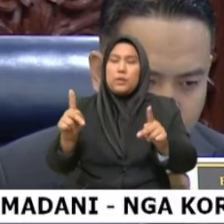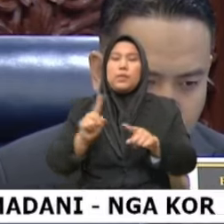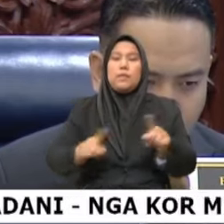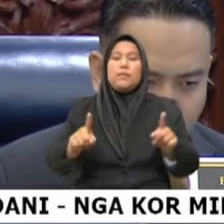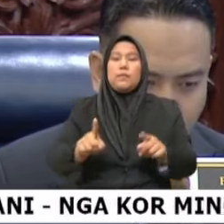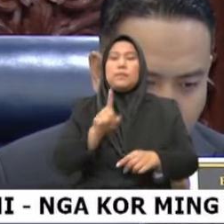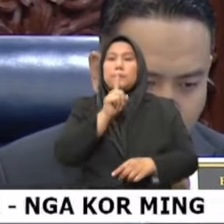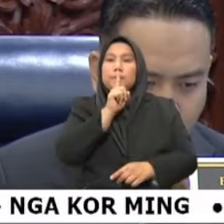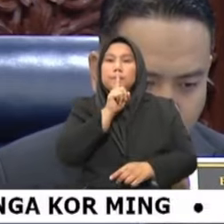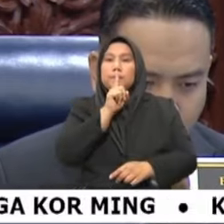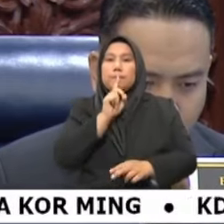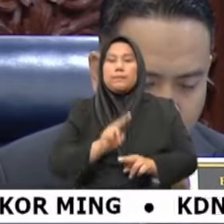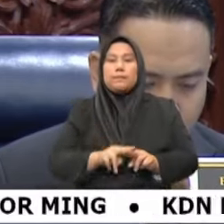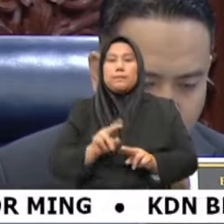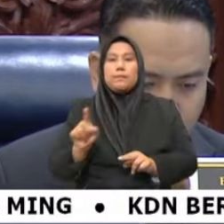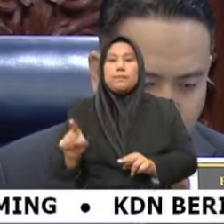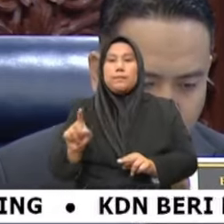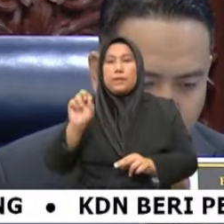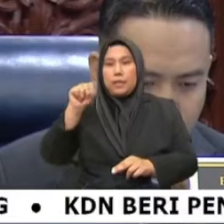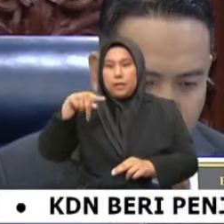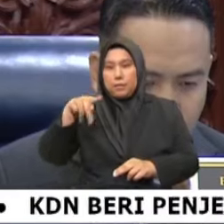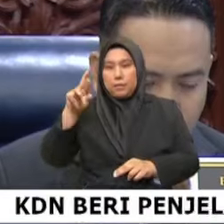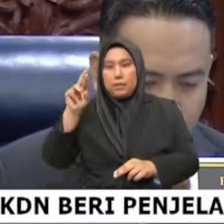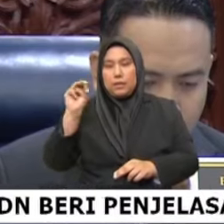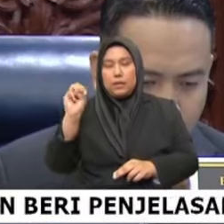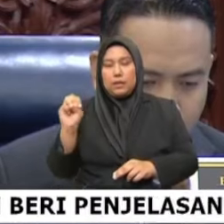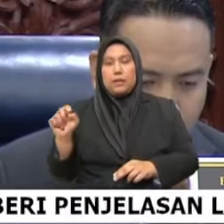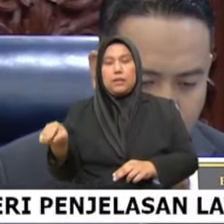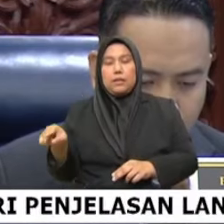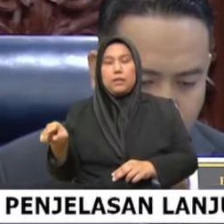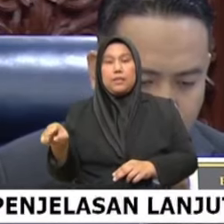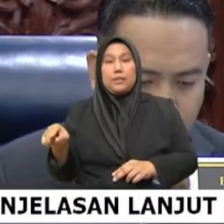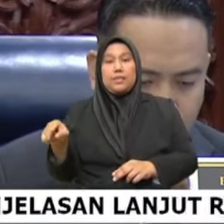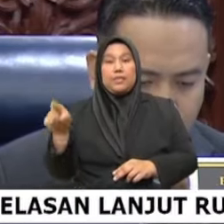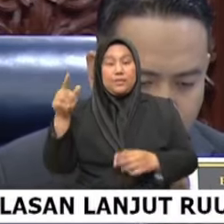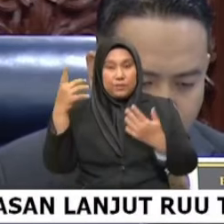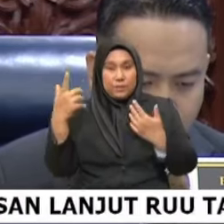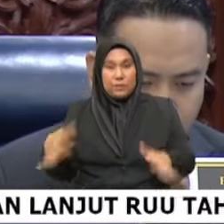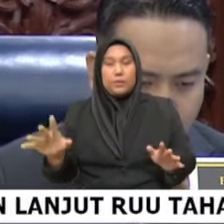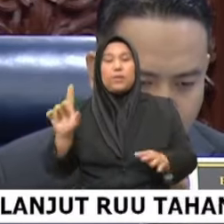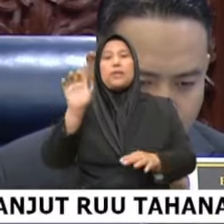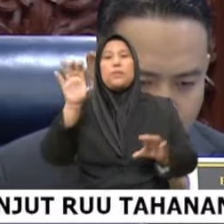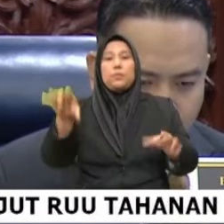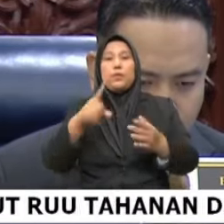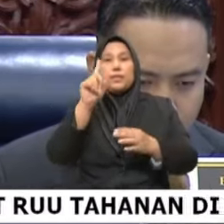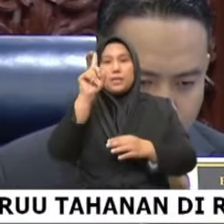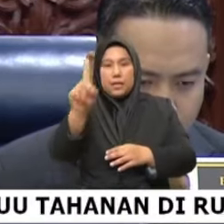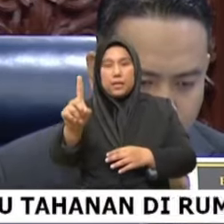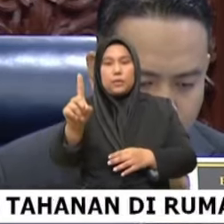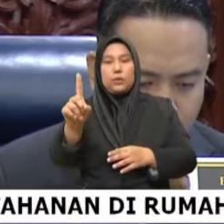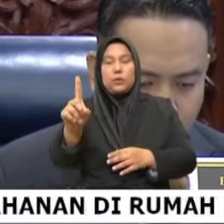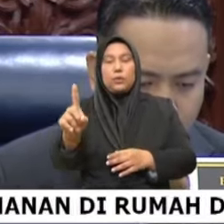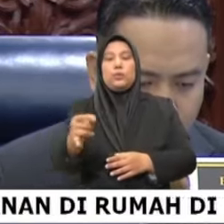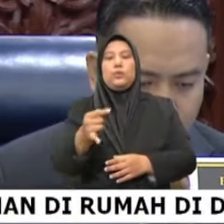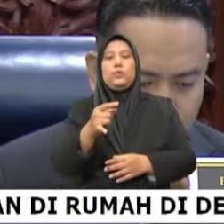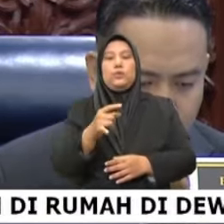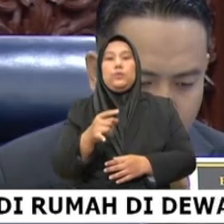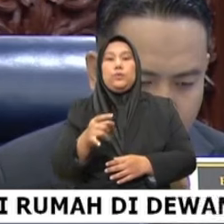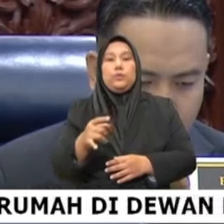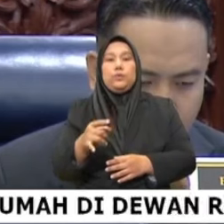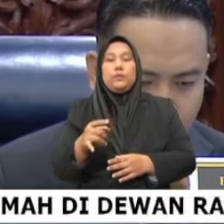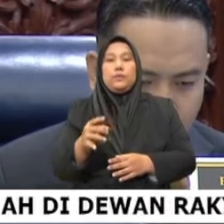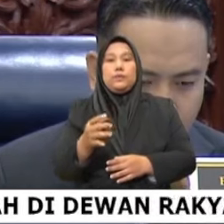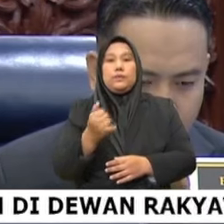tapi selepas SPM memberi kenyataan, dia tahu dia sudah terkilaf, dia sudah buat satu kenyataan yang salah. Nanti, baik saya